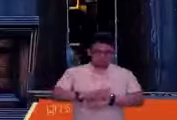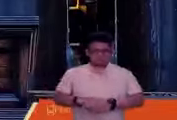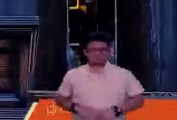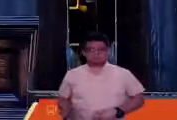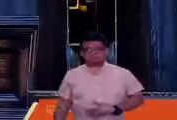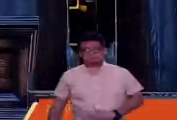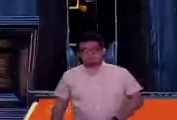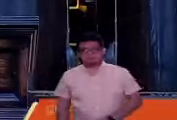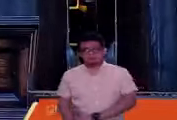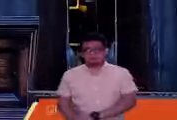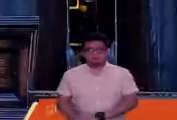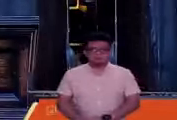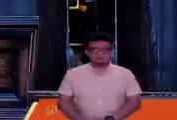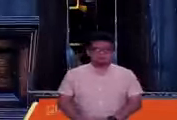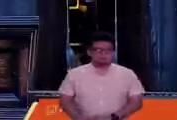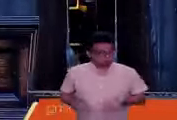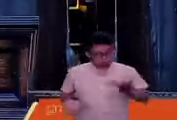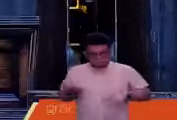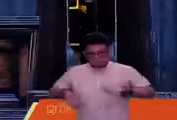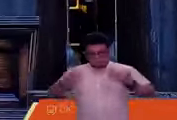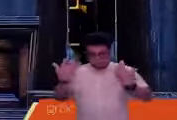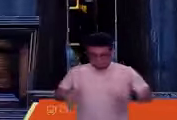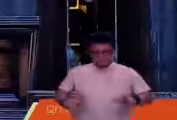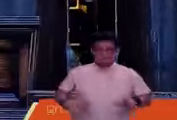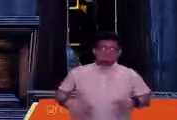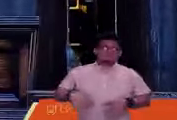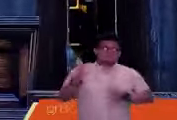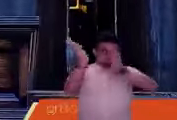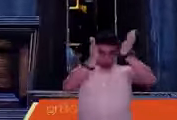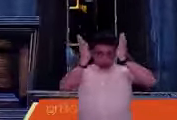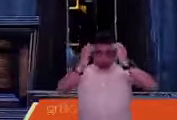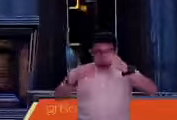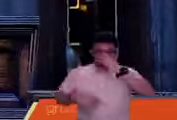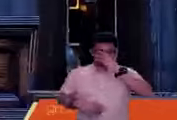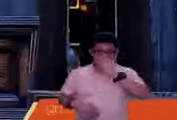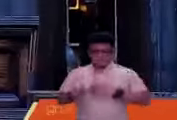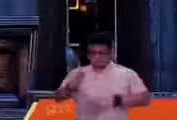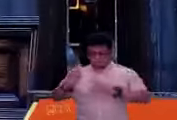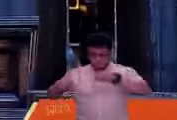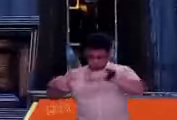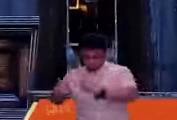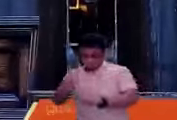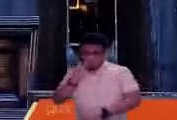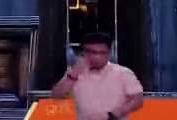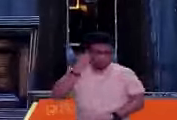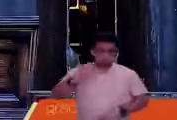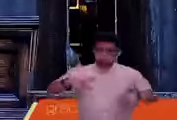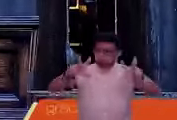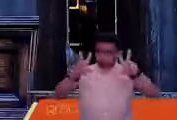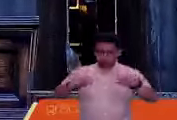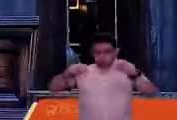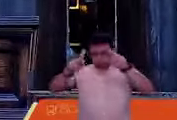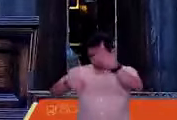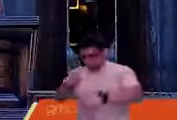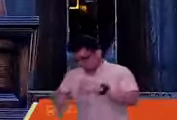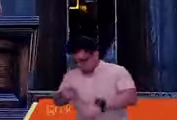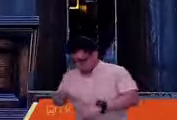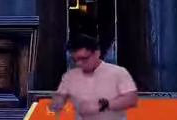Kahuman probably sa service karong gabi una, muuli ka, ngadto ka nas gawas, wala na'y makakita